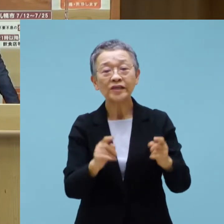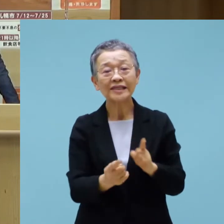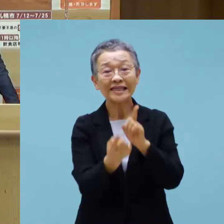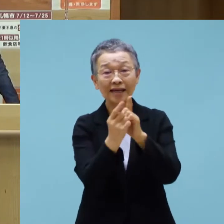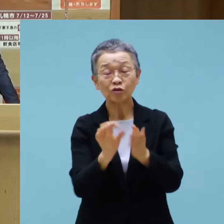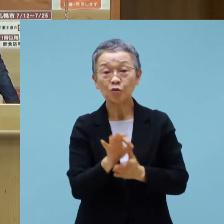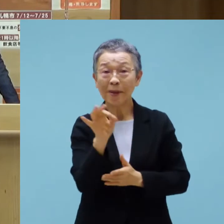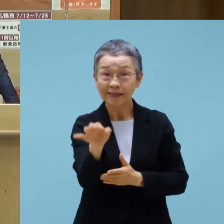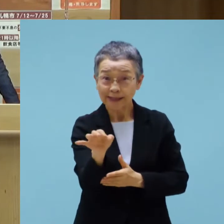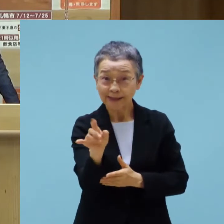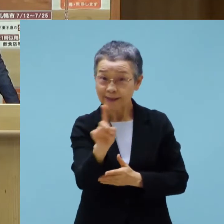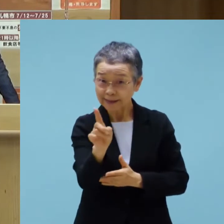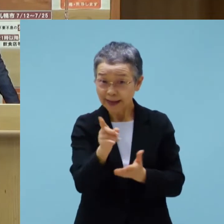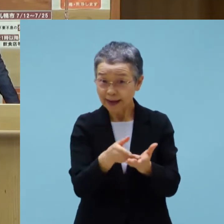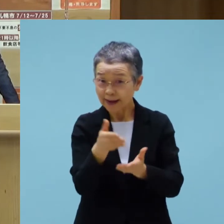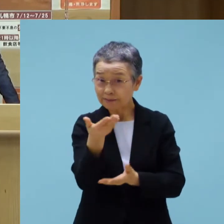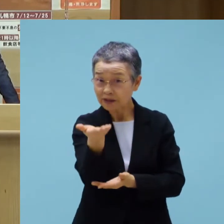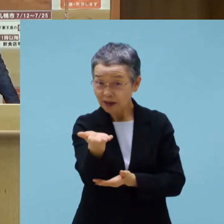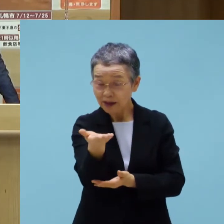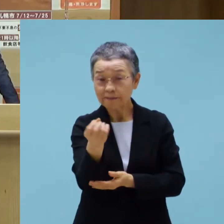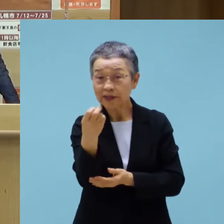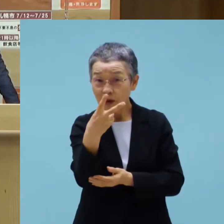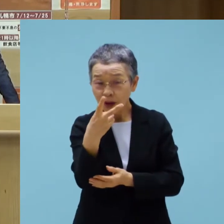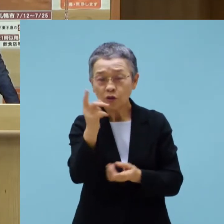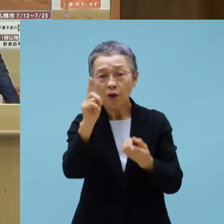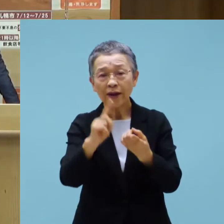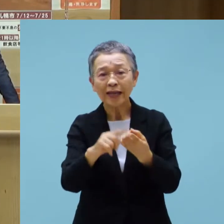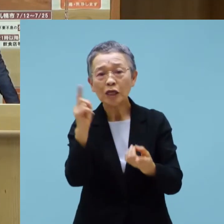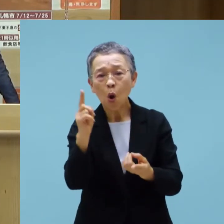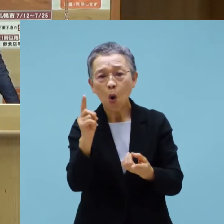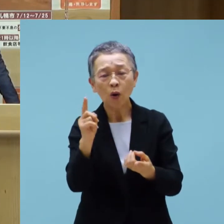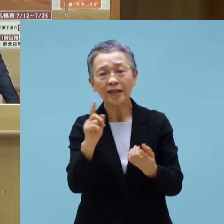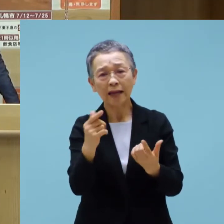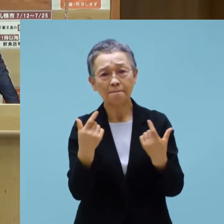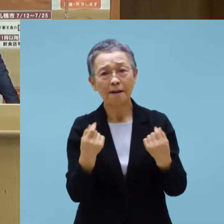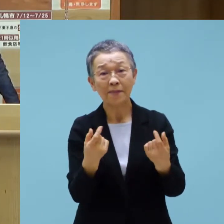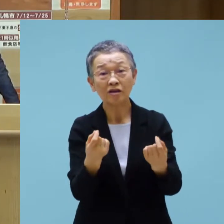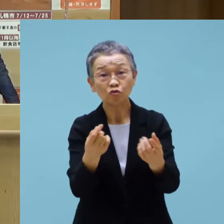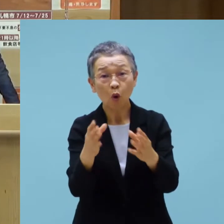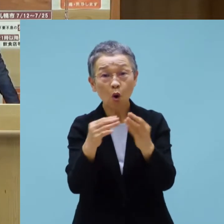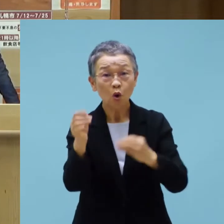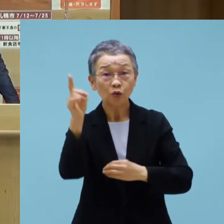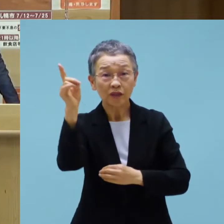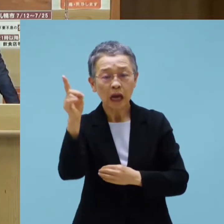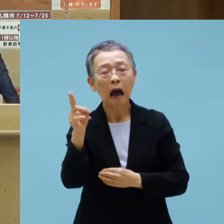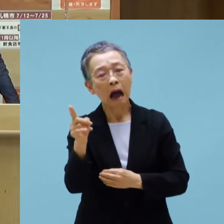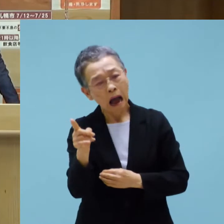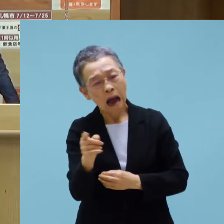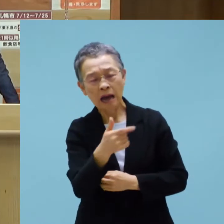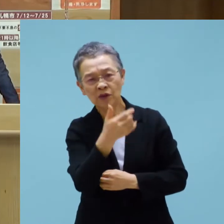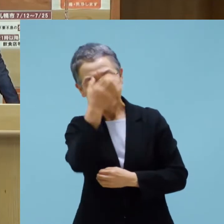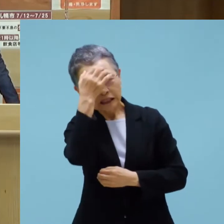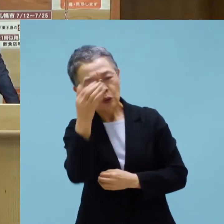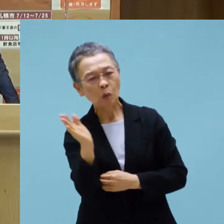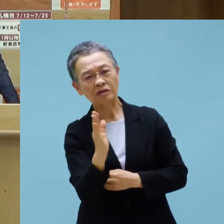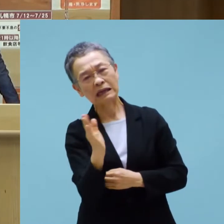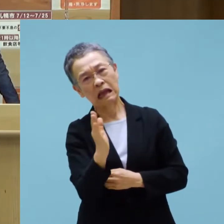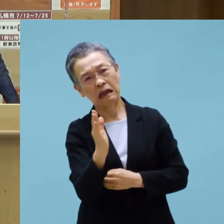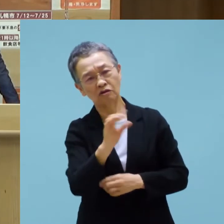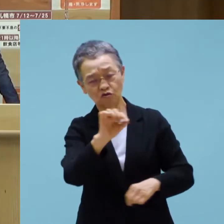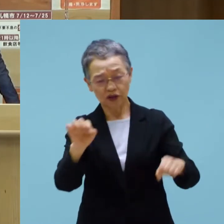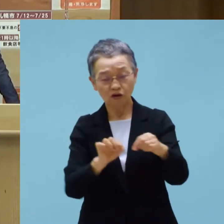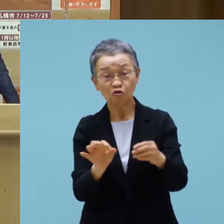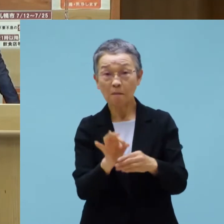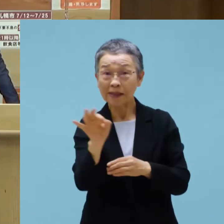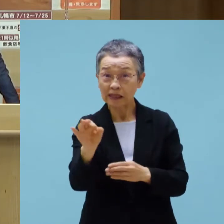それともこのまま適用されないでいるとですねそれがまあ国がそれほど深刻ではないんだよというふうな逆のメッセージになるという可能性は